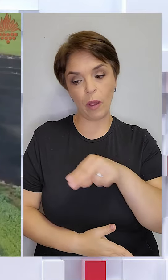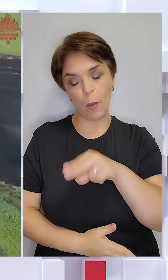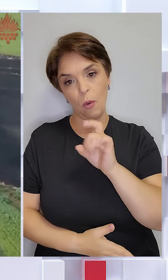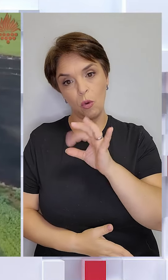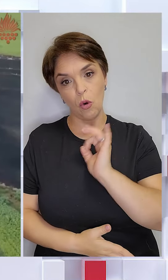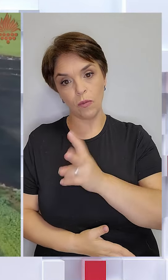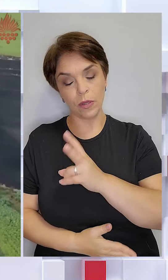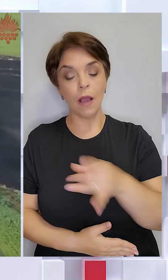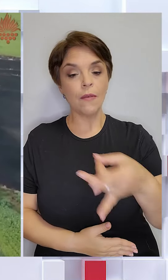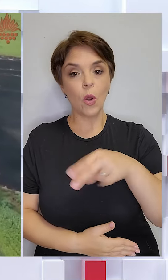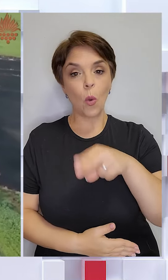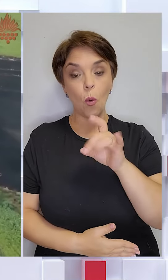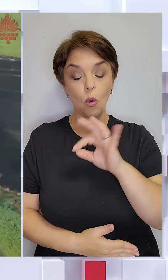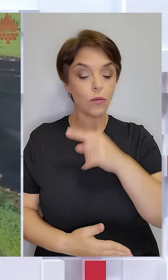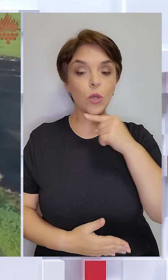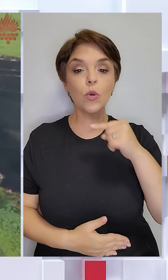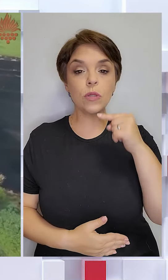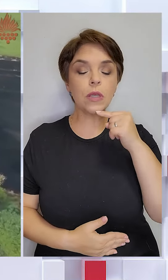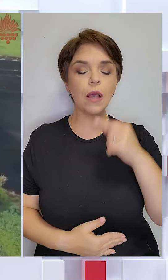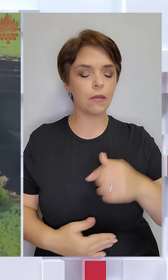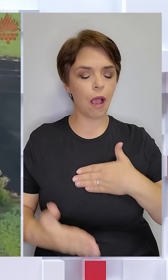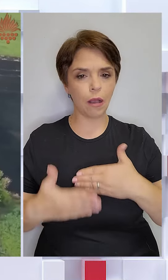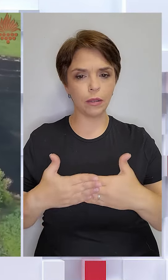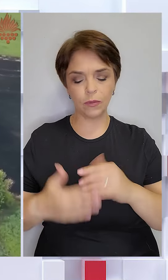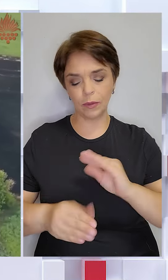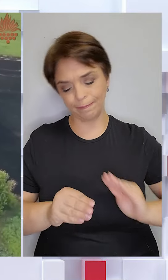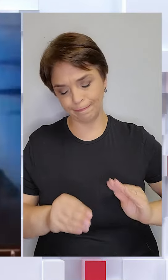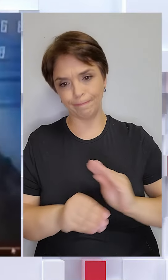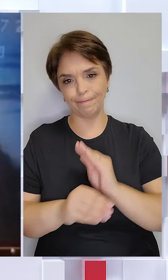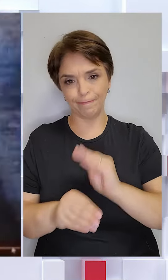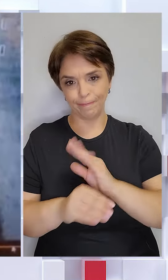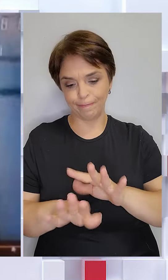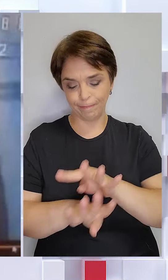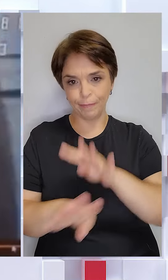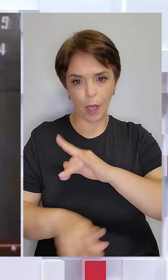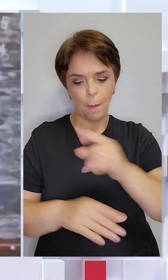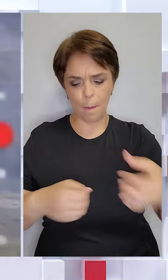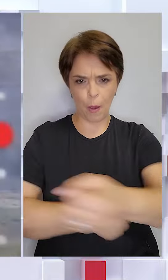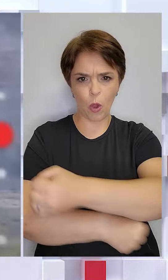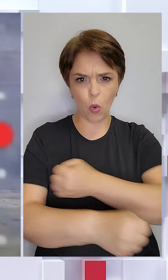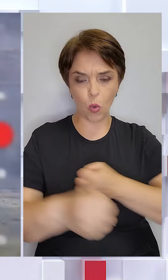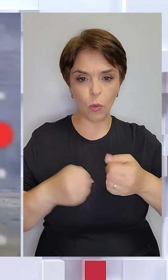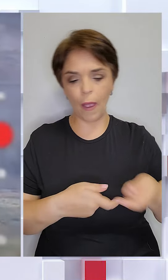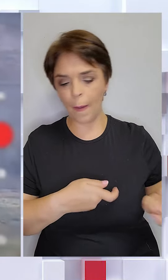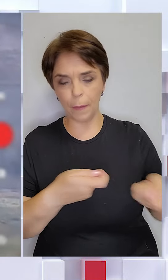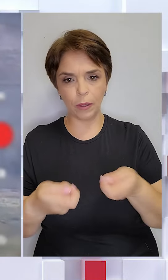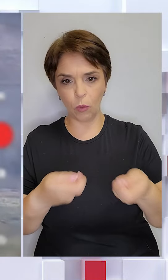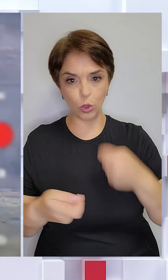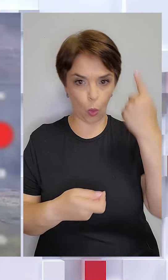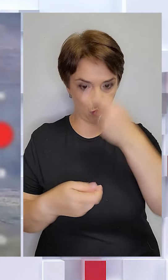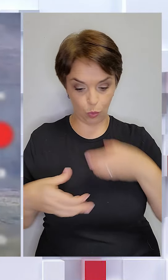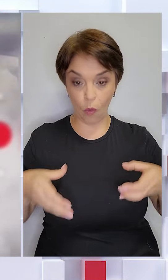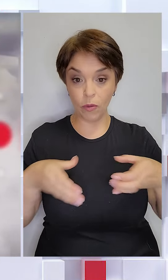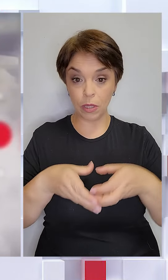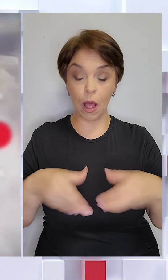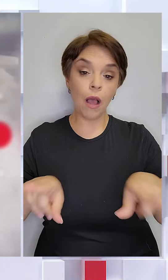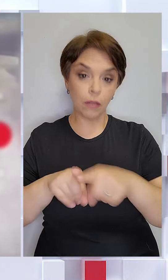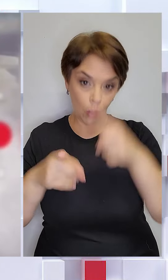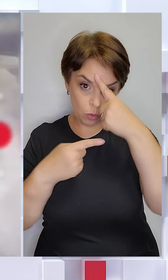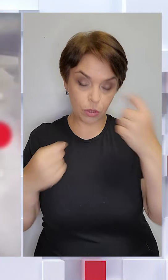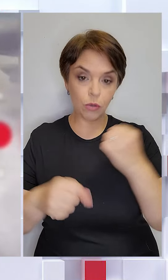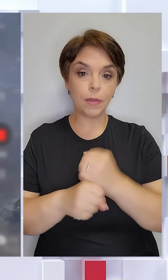Покровському напрямках. В районі Покровська росіяни активно підсилюють підрозділи, перегруповуються та підвозять особовий склад. Таку